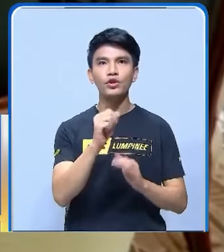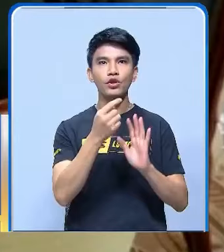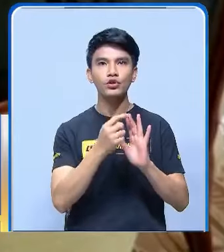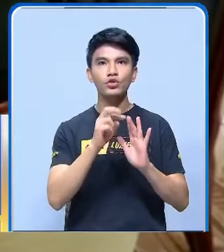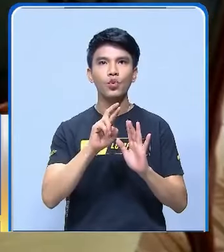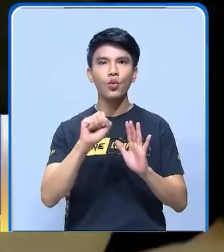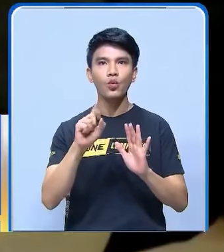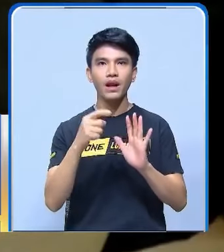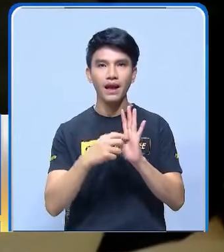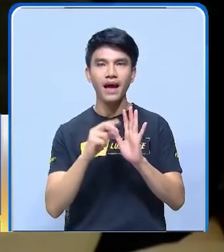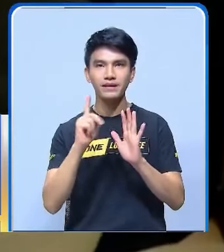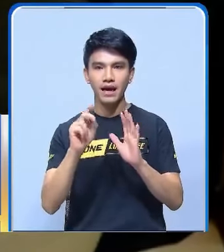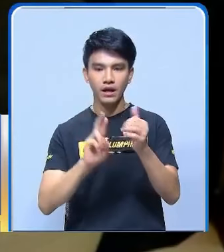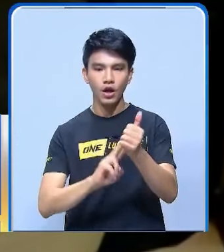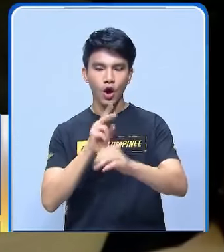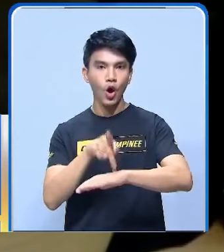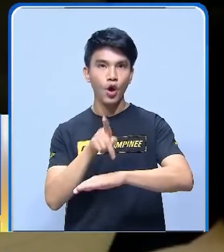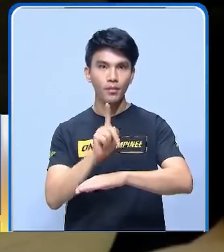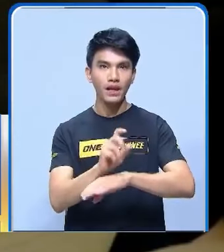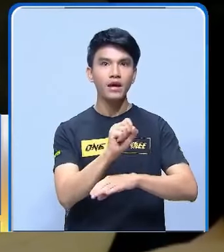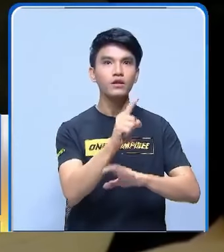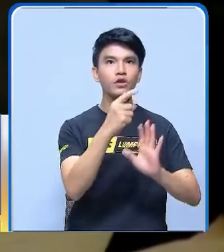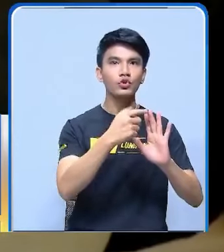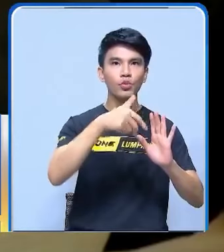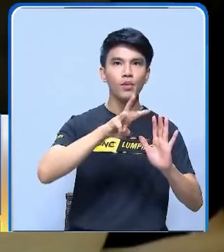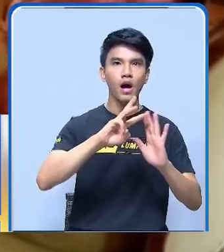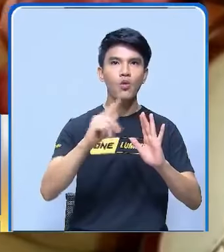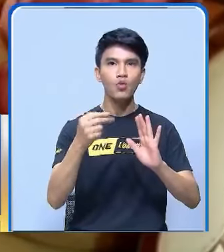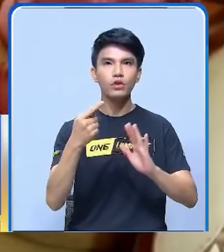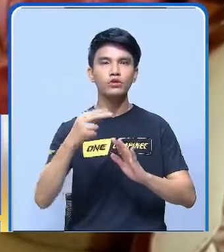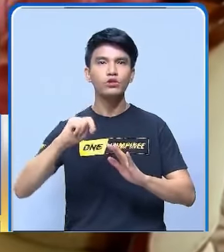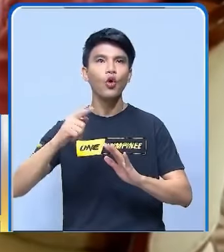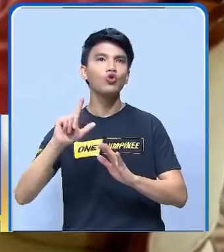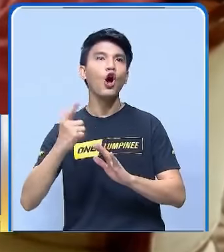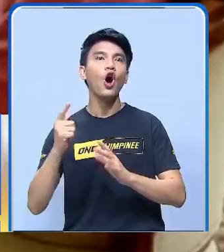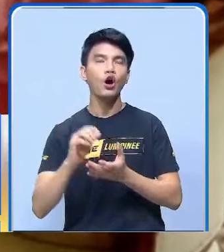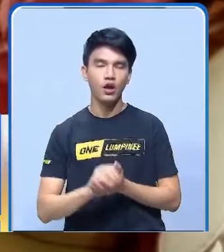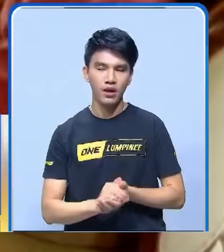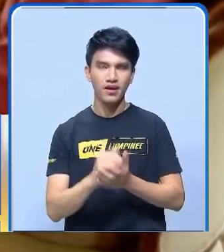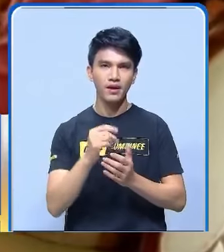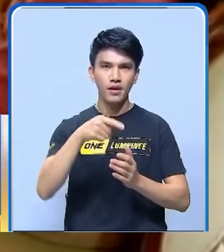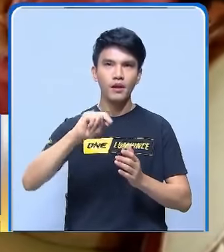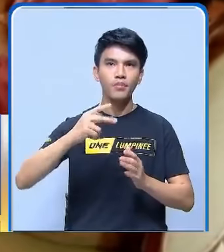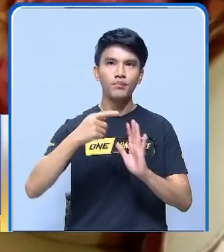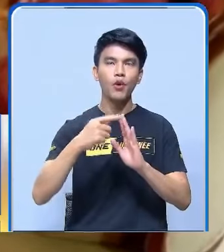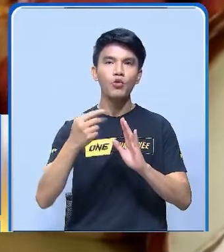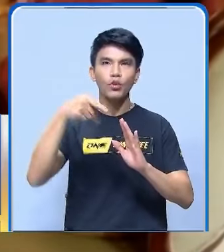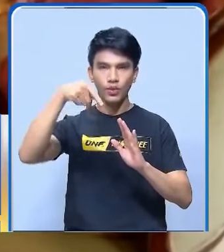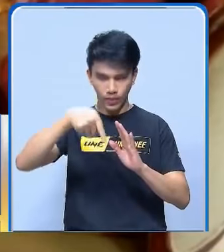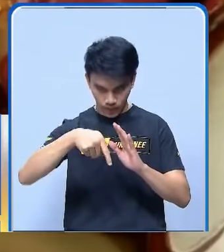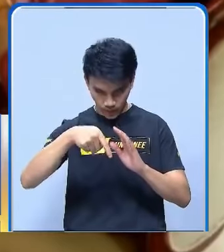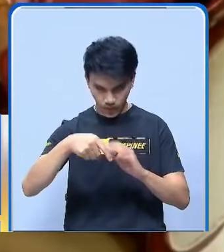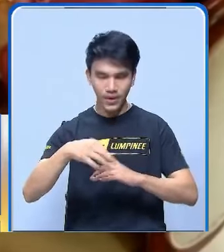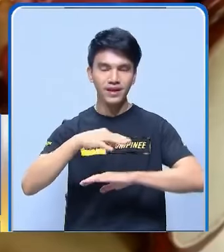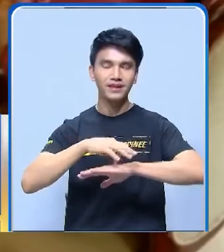องประธานที่ปรึกษานายสุภวุฒิสายเชื้อนายธงทองจันทรางสุแล้วก็ยังมีนายพงเทพเทพกัญจนาที่ปรึกษา